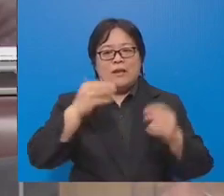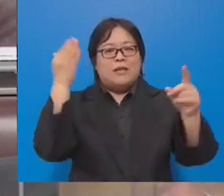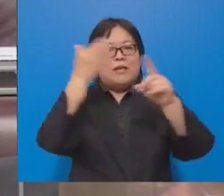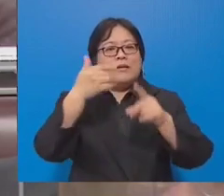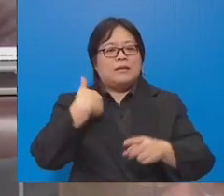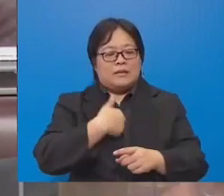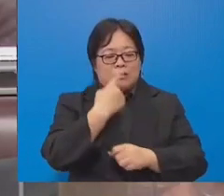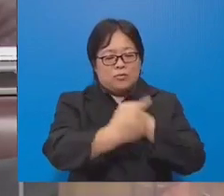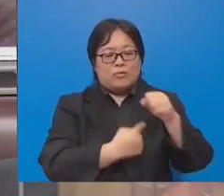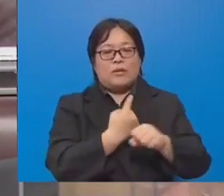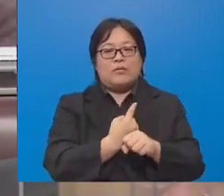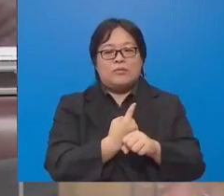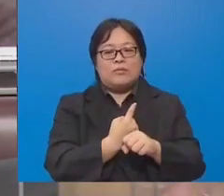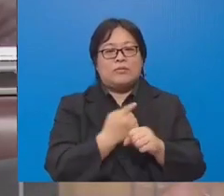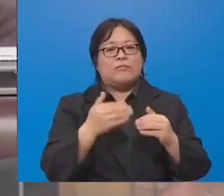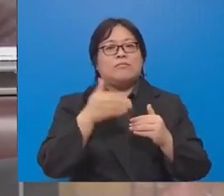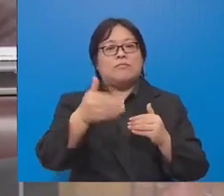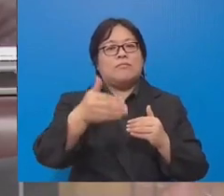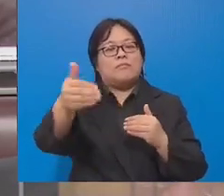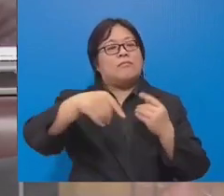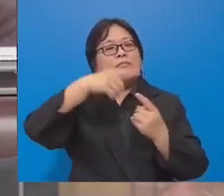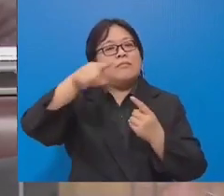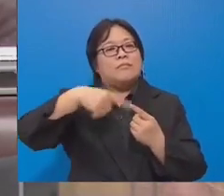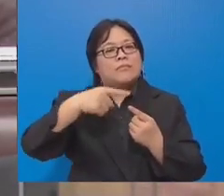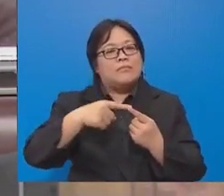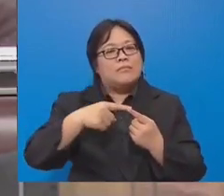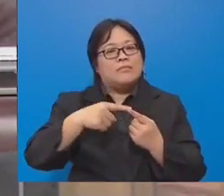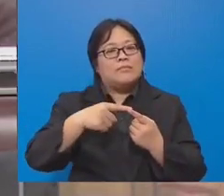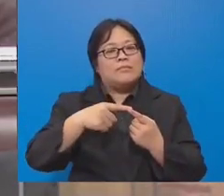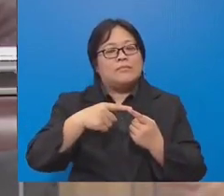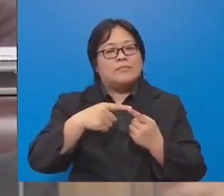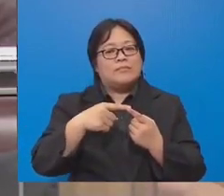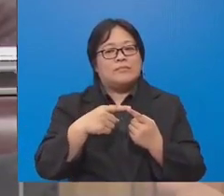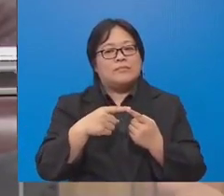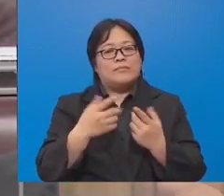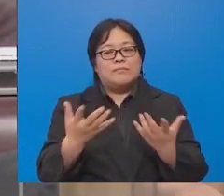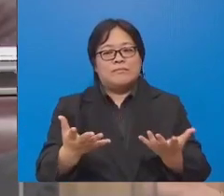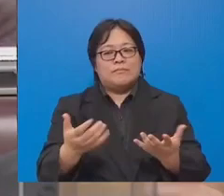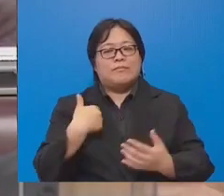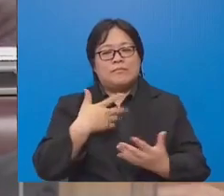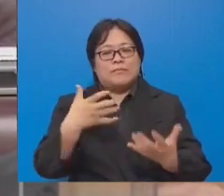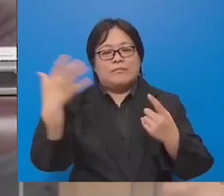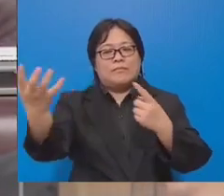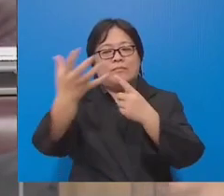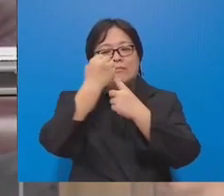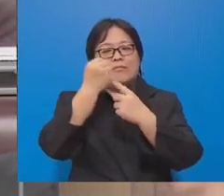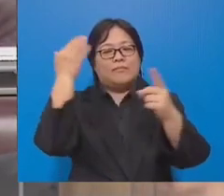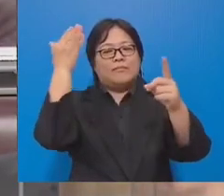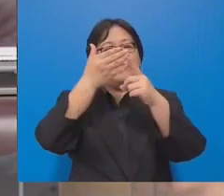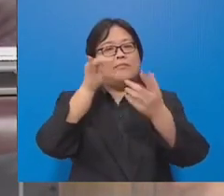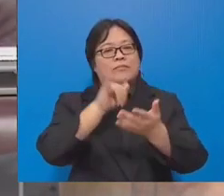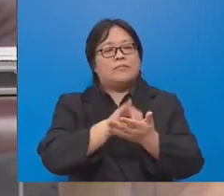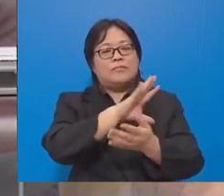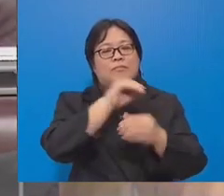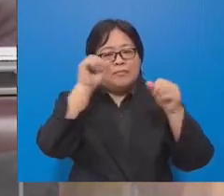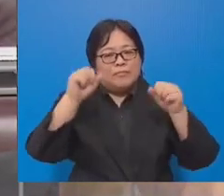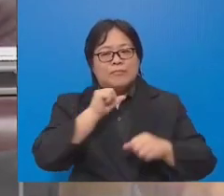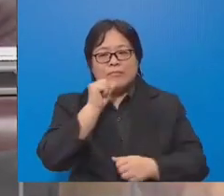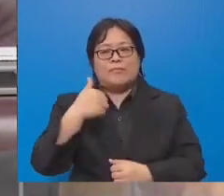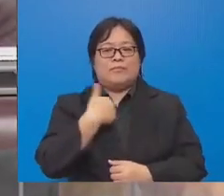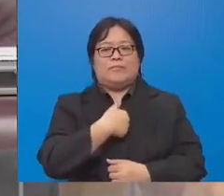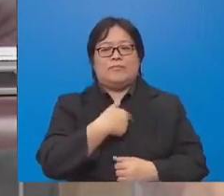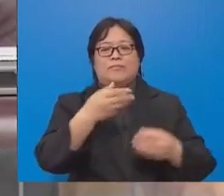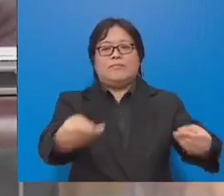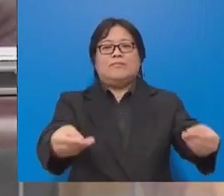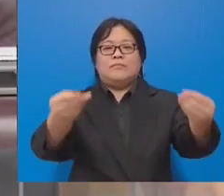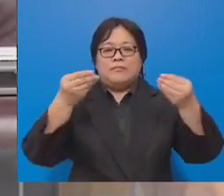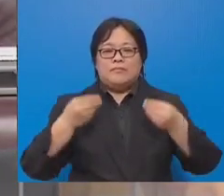ketok-ketok mulut satu tahun dapat tahun kita internet Saat nah mencapai sasaran tersebut dan bulet kita